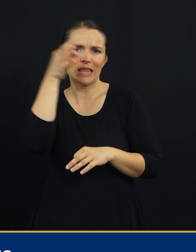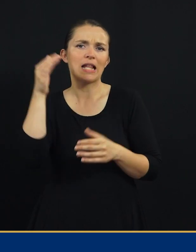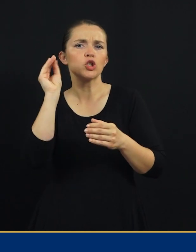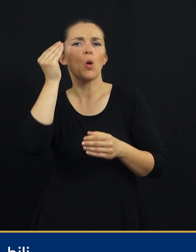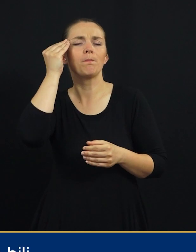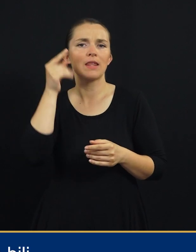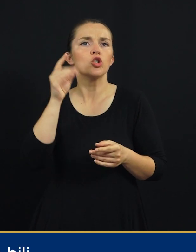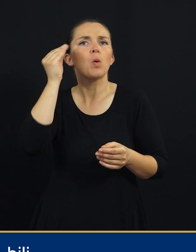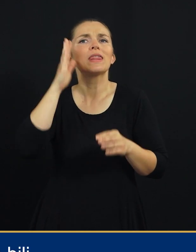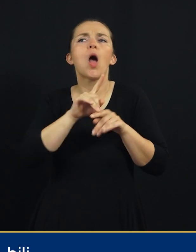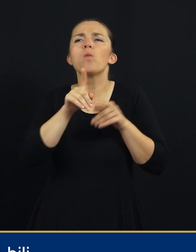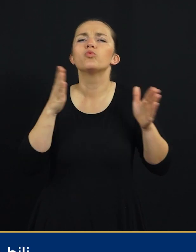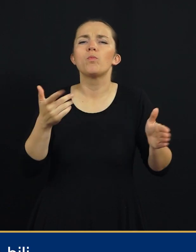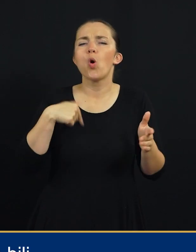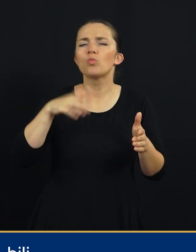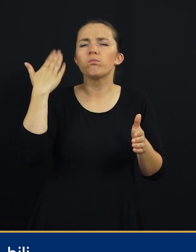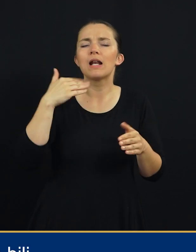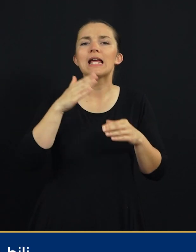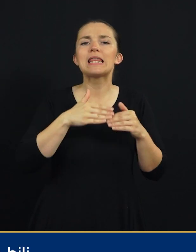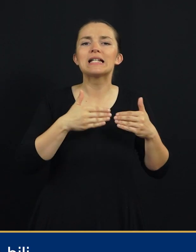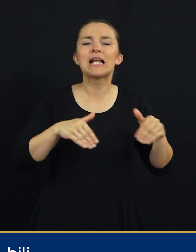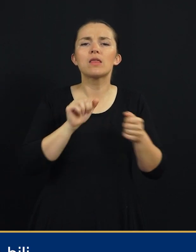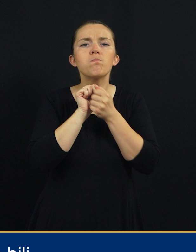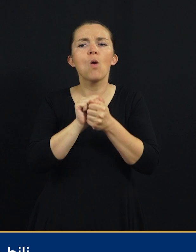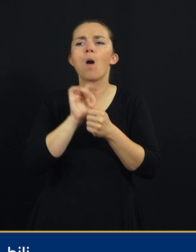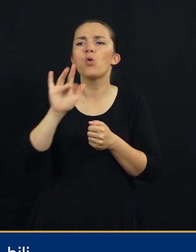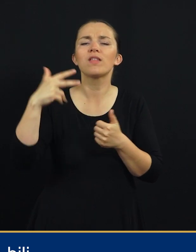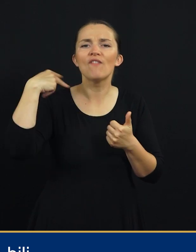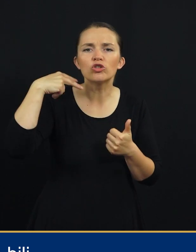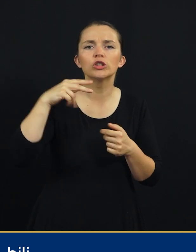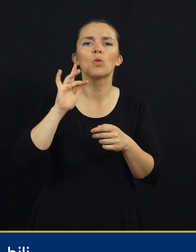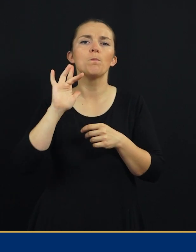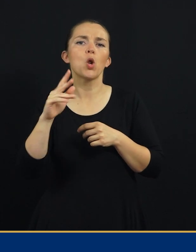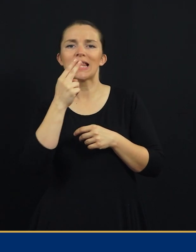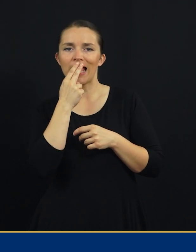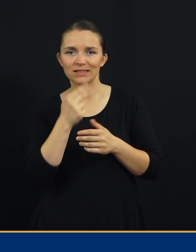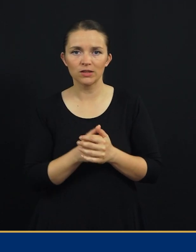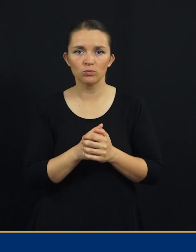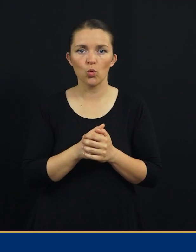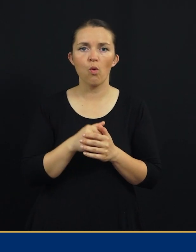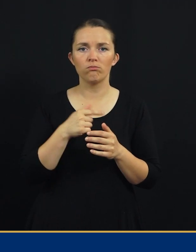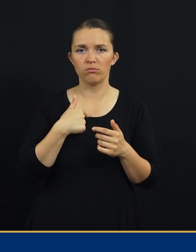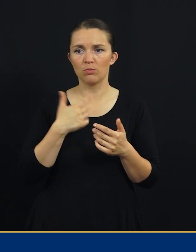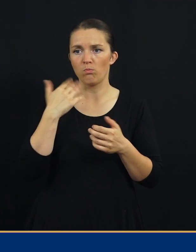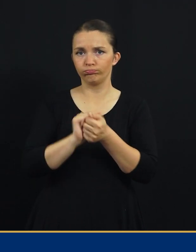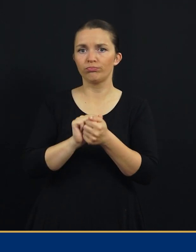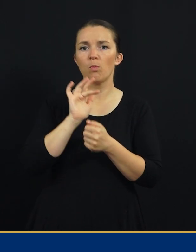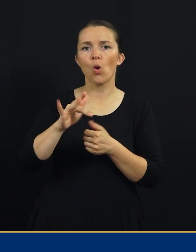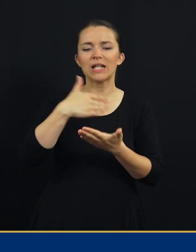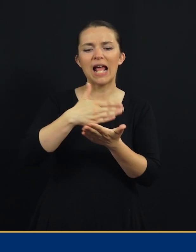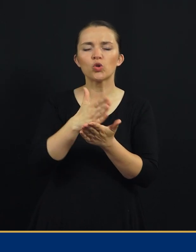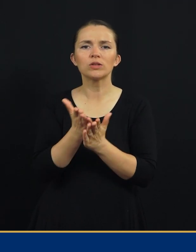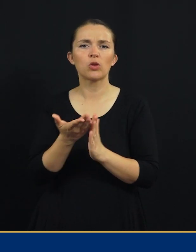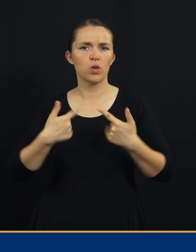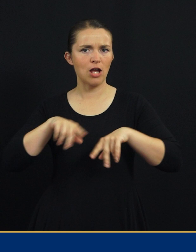spomina. Spomina na obdobje, ko smo bili na strani boja proti fašizmu in nacizmu. Na strani boja proti razkosanju